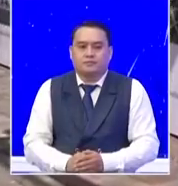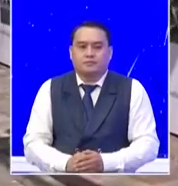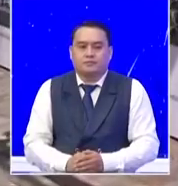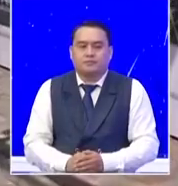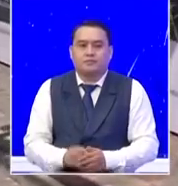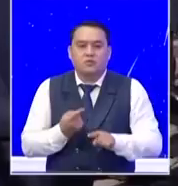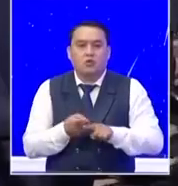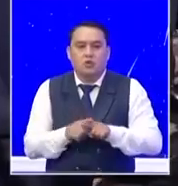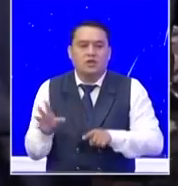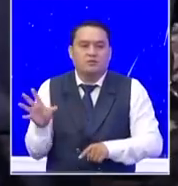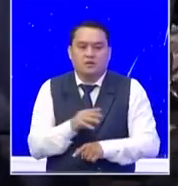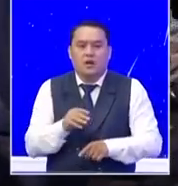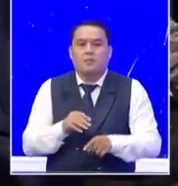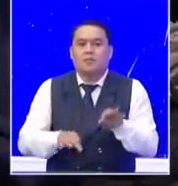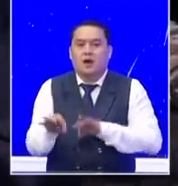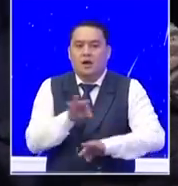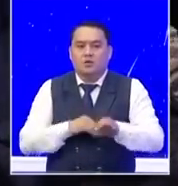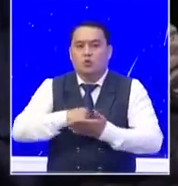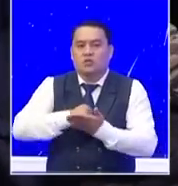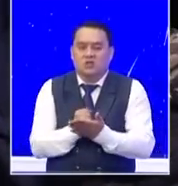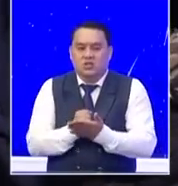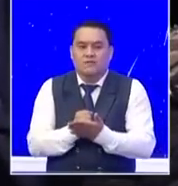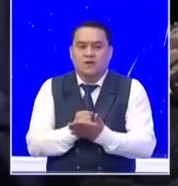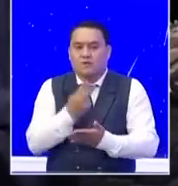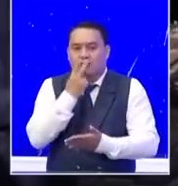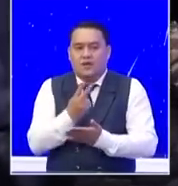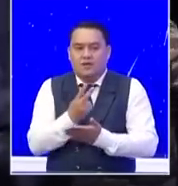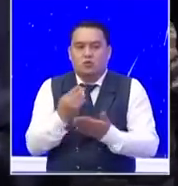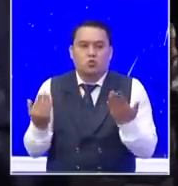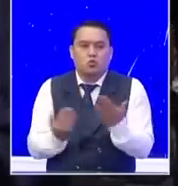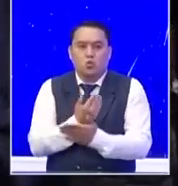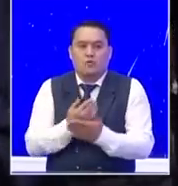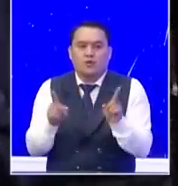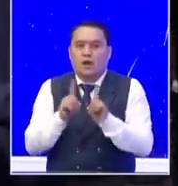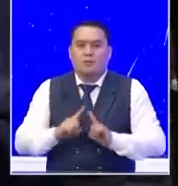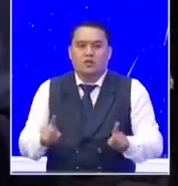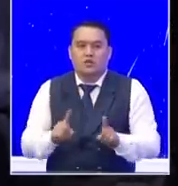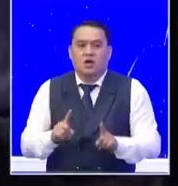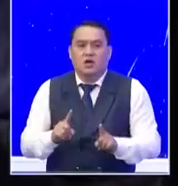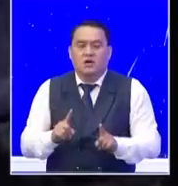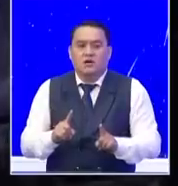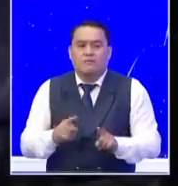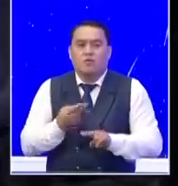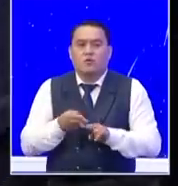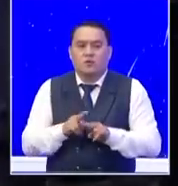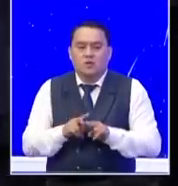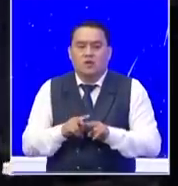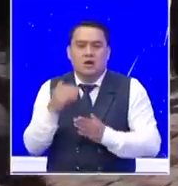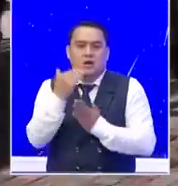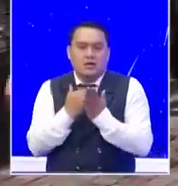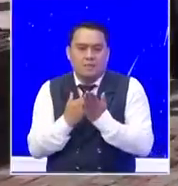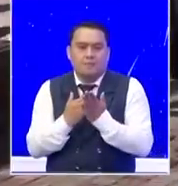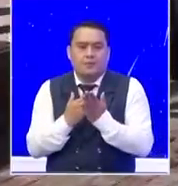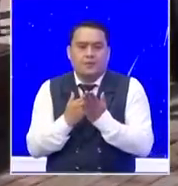эти проекты все мы сами утверждали на архитектурном совете. Видите, современный такой. Да. Вот Мналар тоже много. Нет,